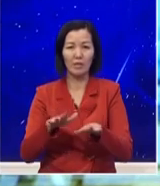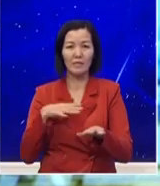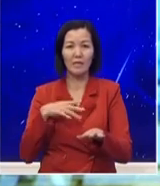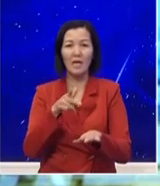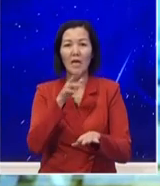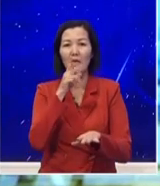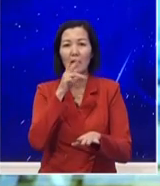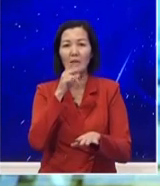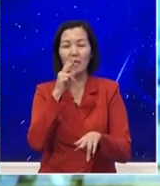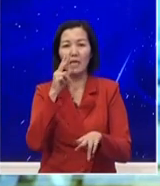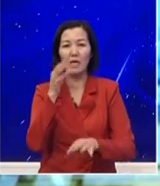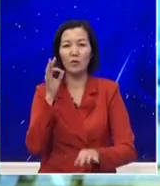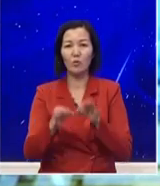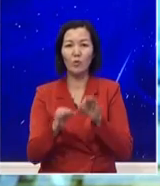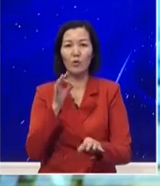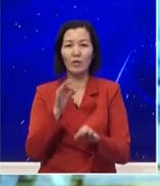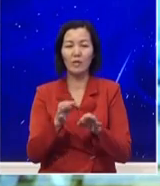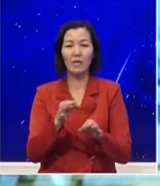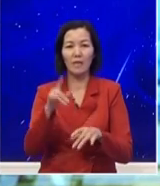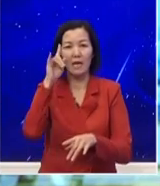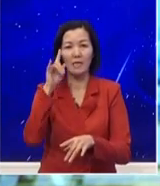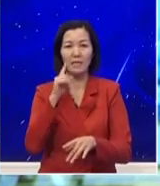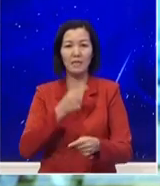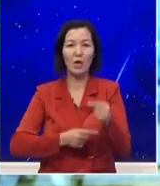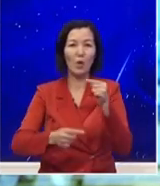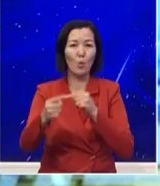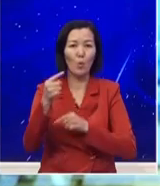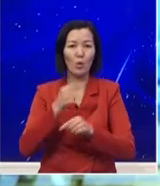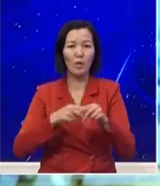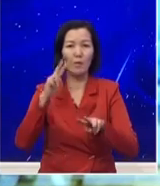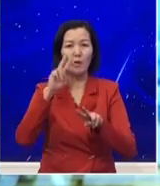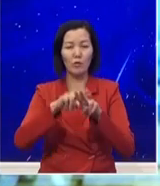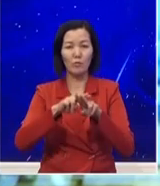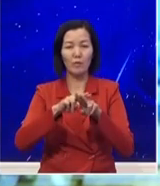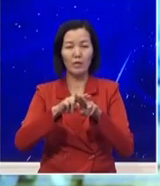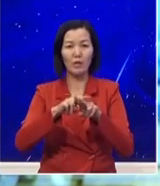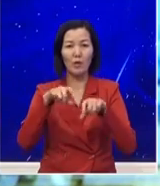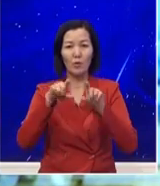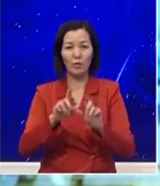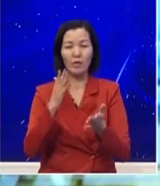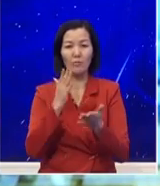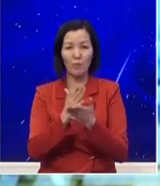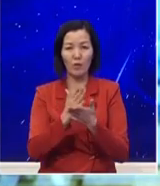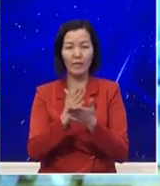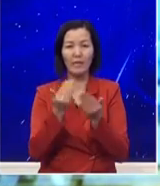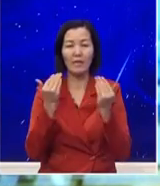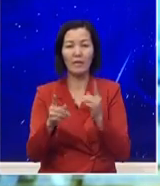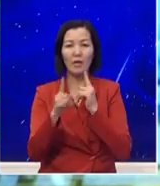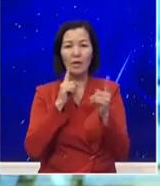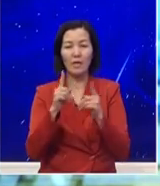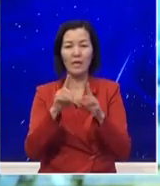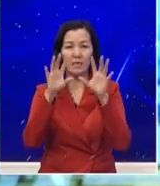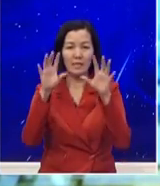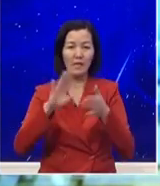үкіммен сотталғандар енді жазасын отанда өтейтін болады. Бұл мәжілістің жалпы отырысында белгілі болды. Келісім күшіне енген